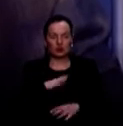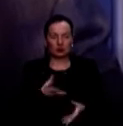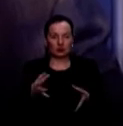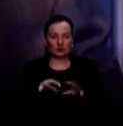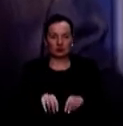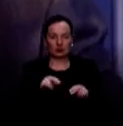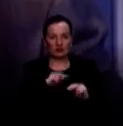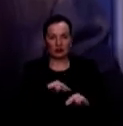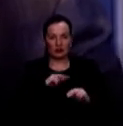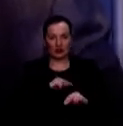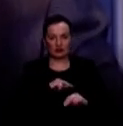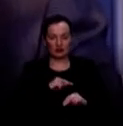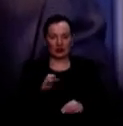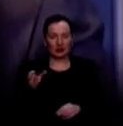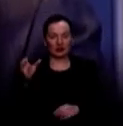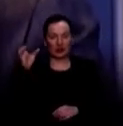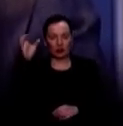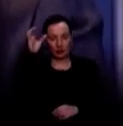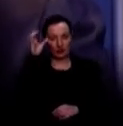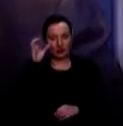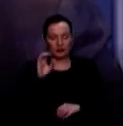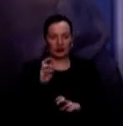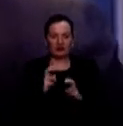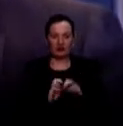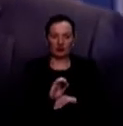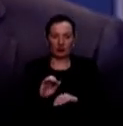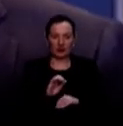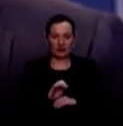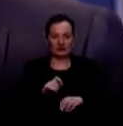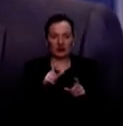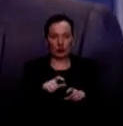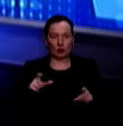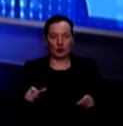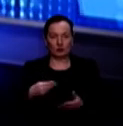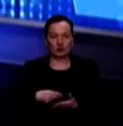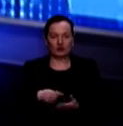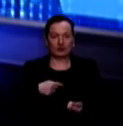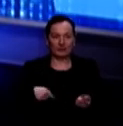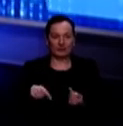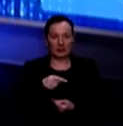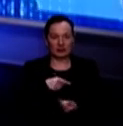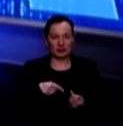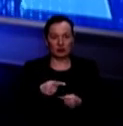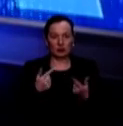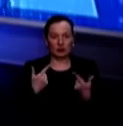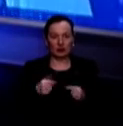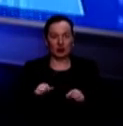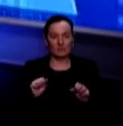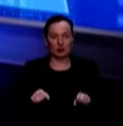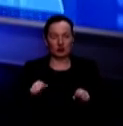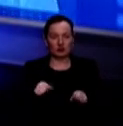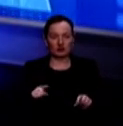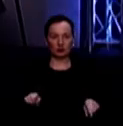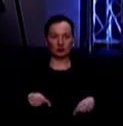співпраця науки, виробництва, громадськості, бізнесу, де можливо створення на